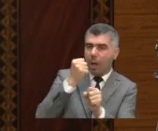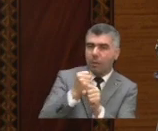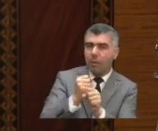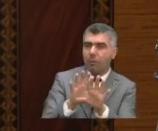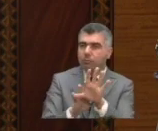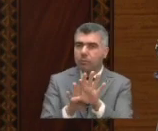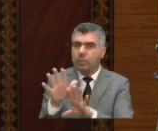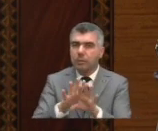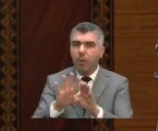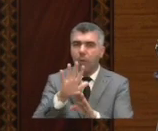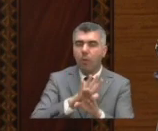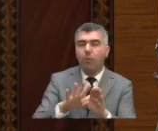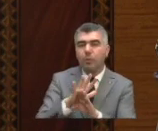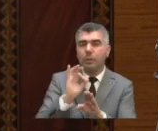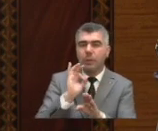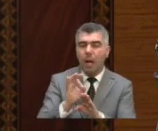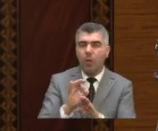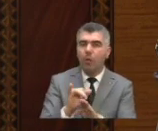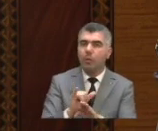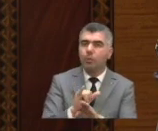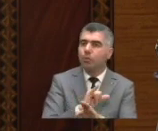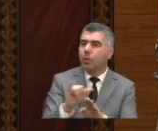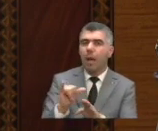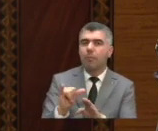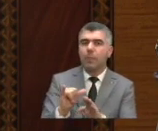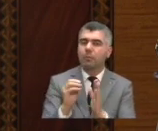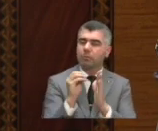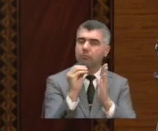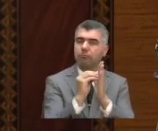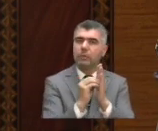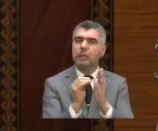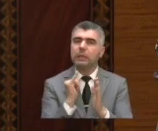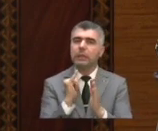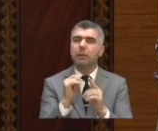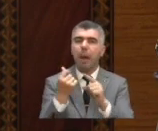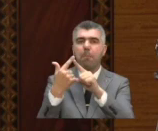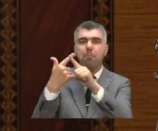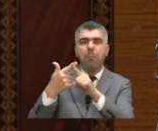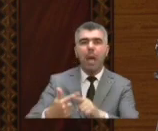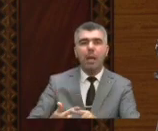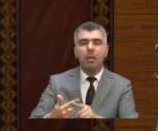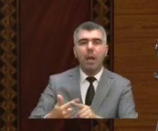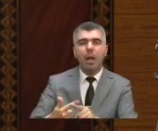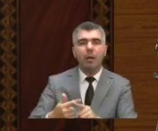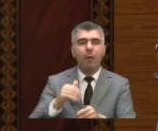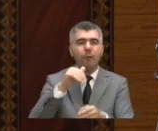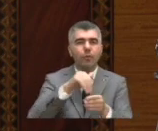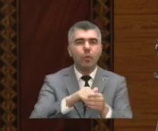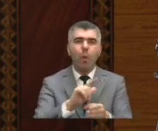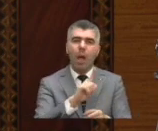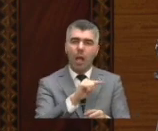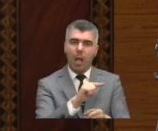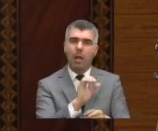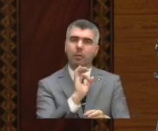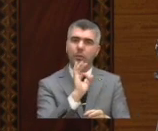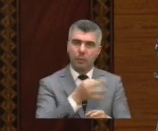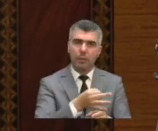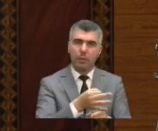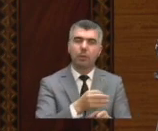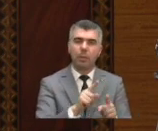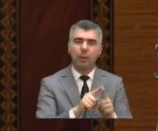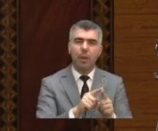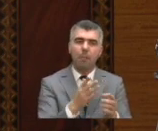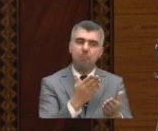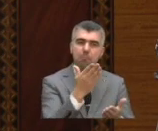يمكن ان يتحقق دون تعزيز استدامه الماليه العموميه وهو ما يفرض الحفاظ على